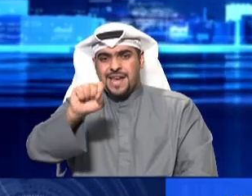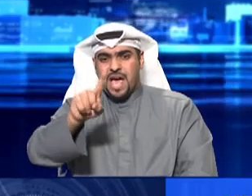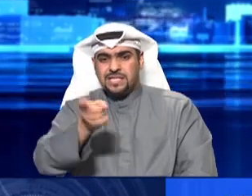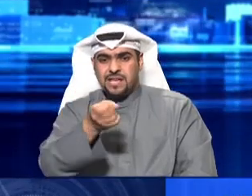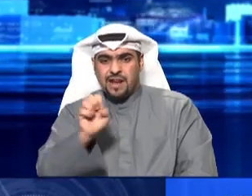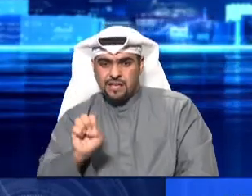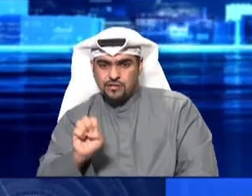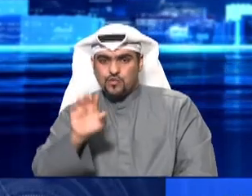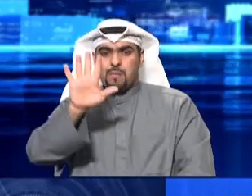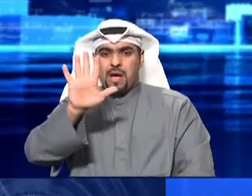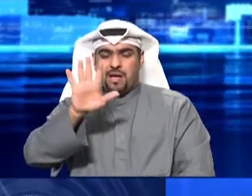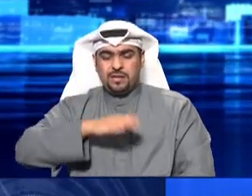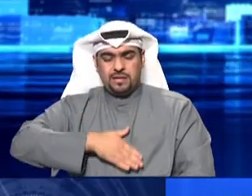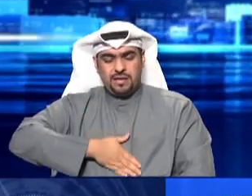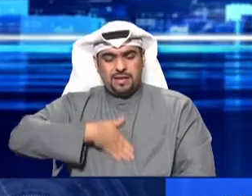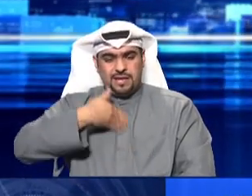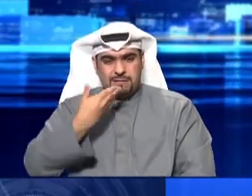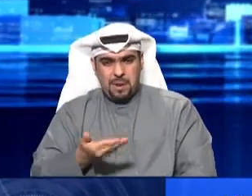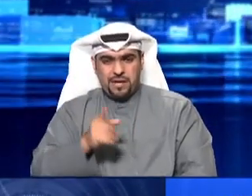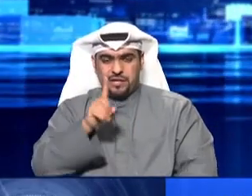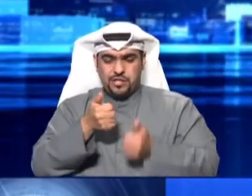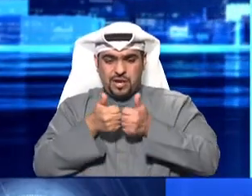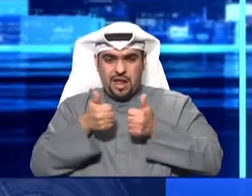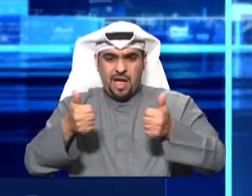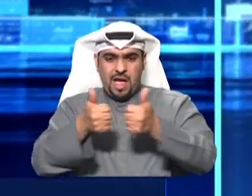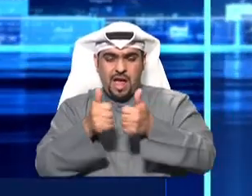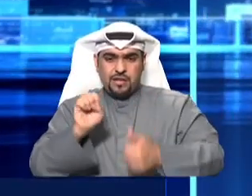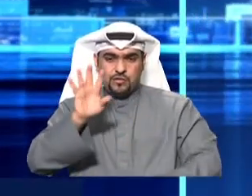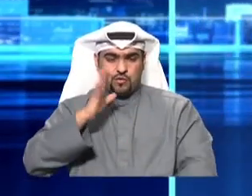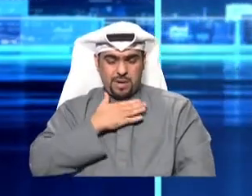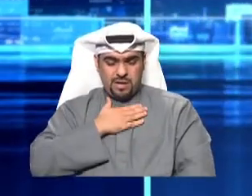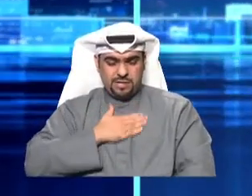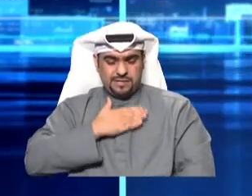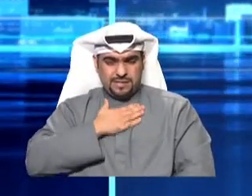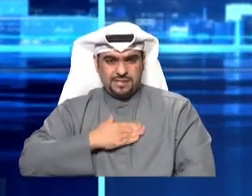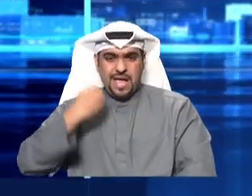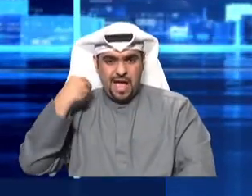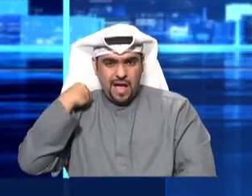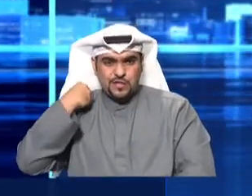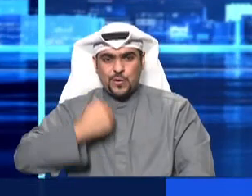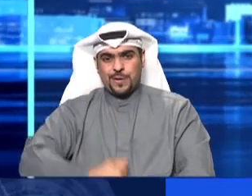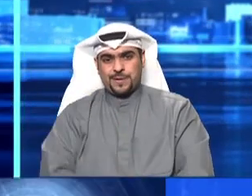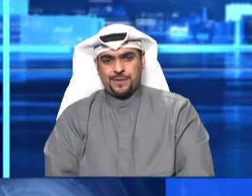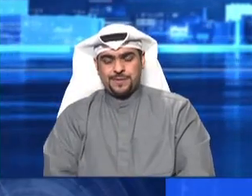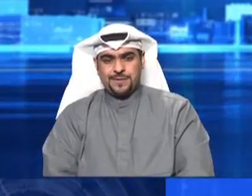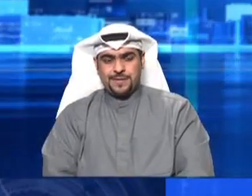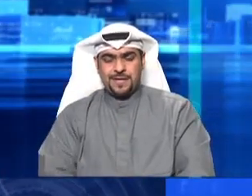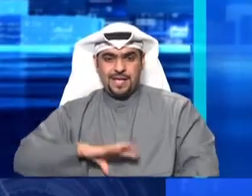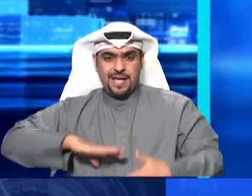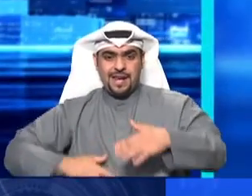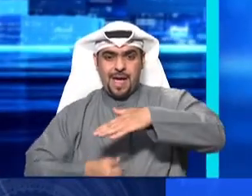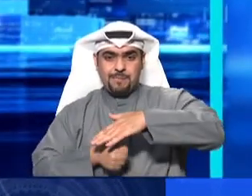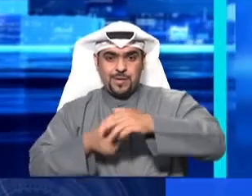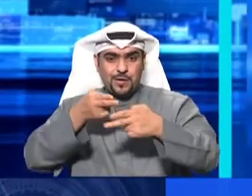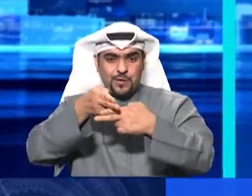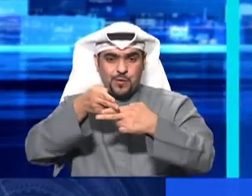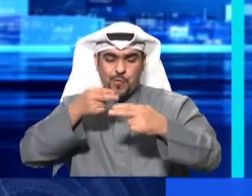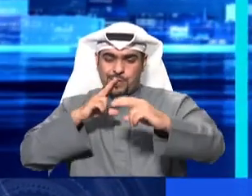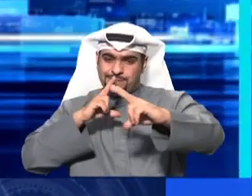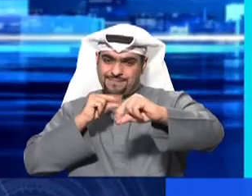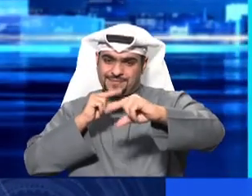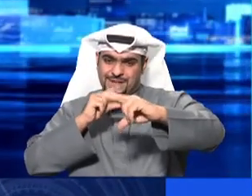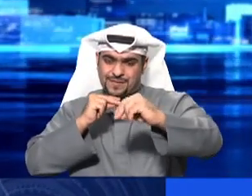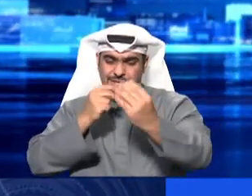لسموه حفظه الله ولأسرة الفقيد جميل الصبر وحسن العزاء. هذا وقد بعث حضرة صاحب السمو أمير